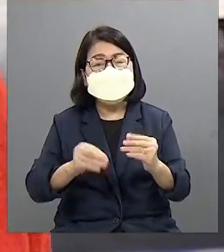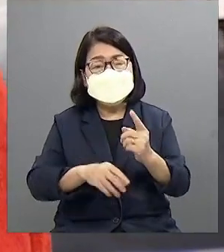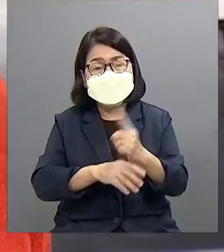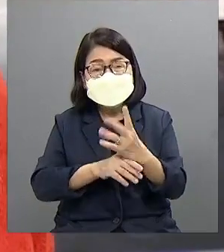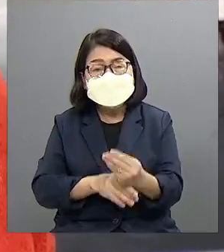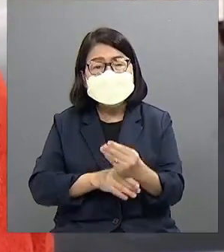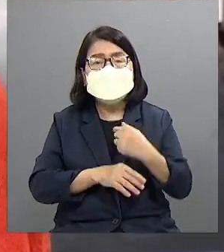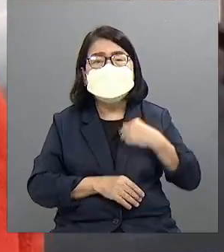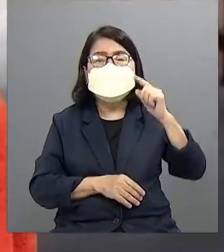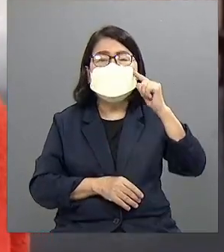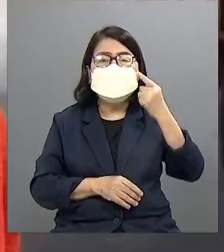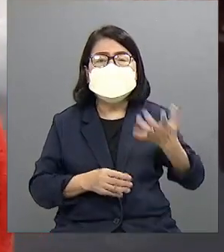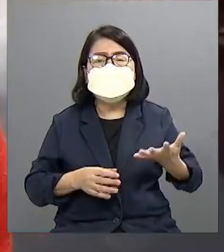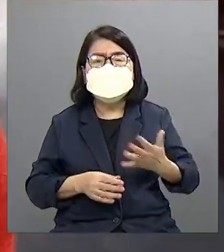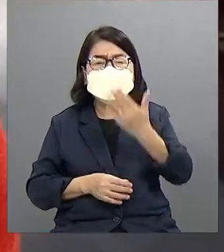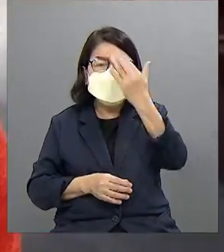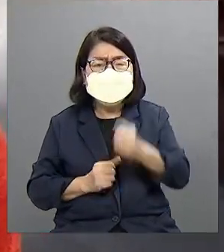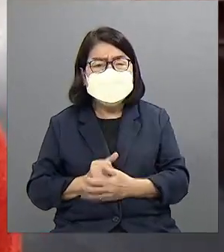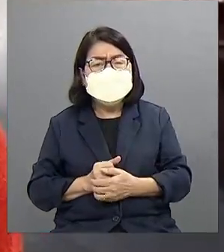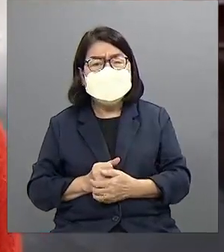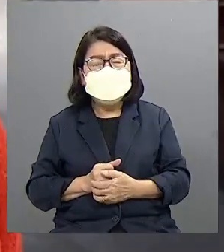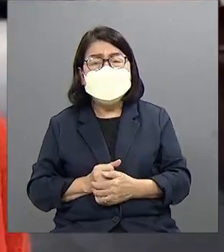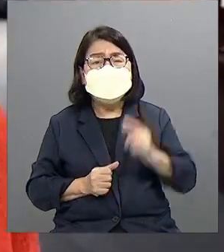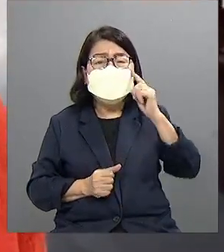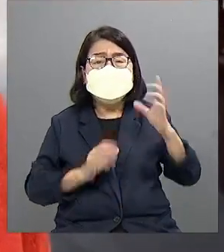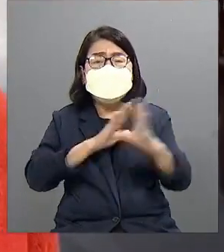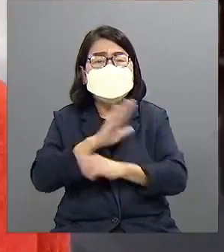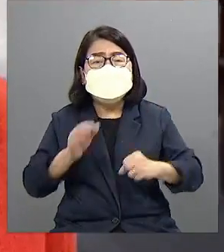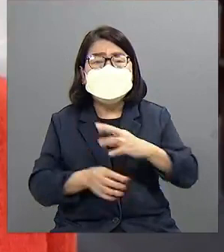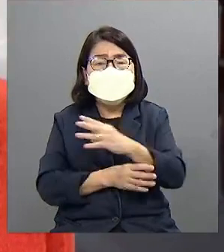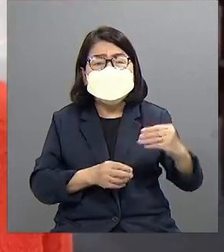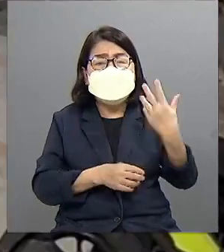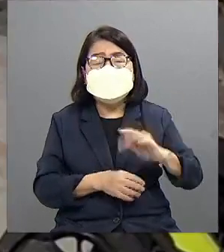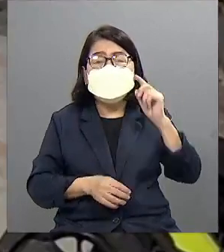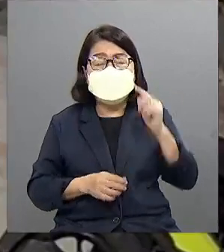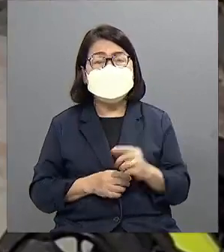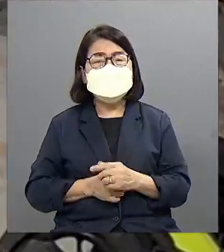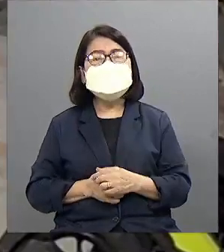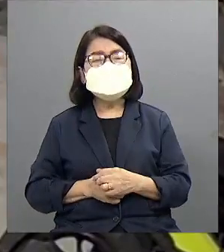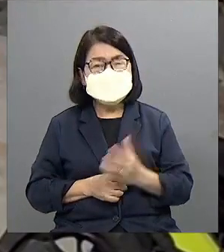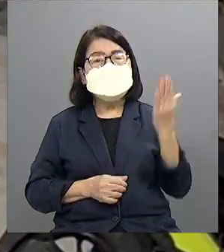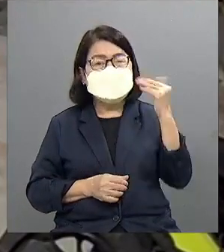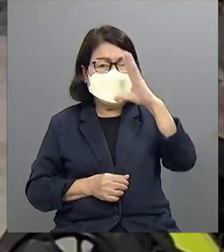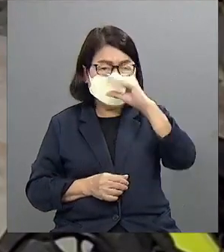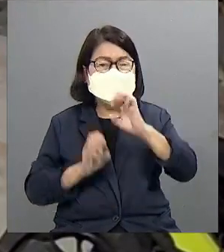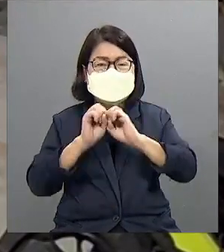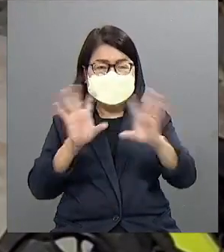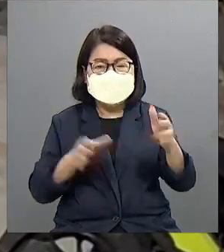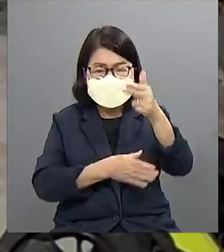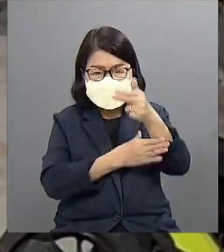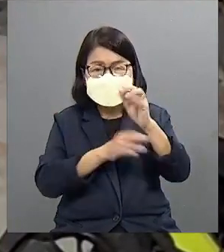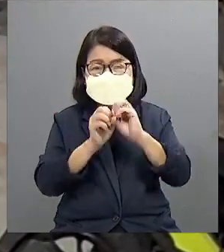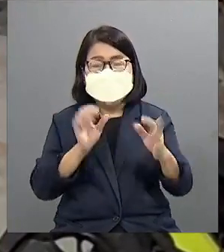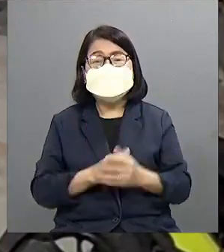าน้ำมันเขาโดนดูดไง อ ๋ อเขาไม่รู ้เนี่ยพอจะรู้เมื่อคืนนี่แหละไปดูกล้องกัน นี่นะตอนนี้ผู้เสียหายเต